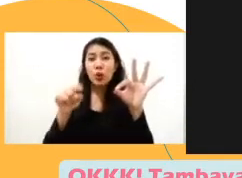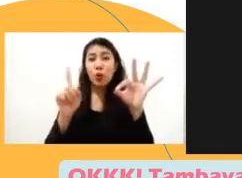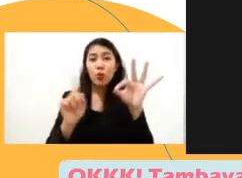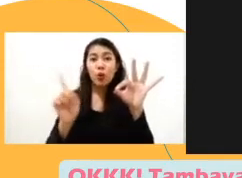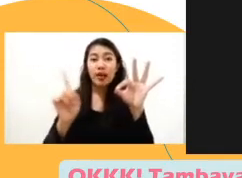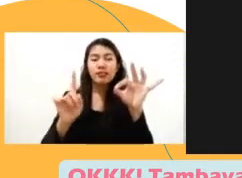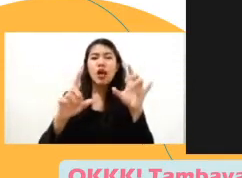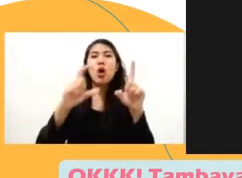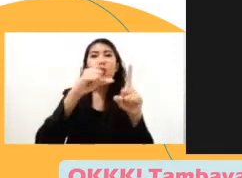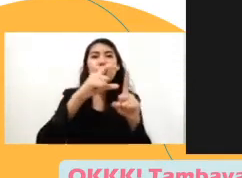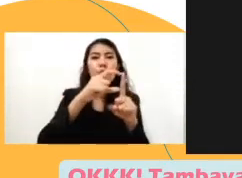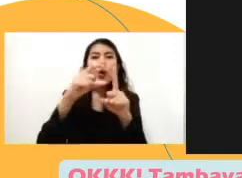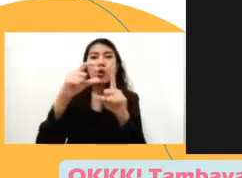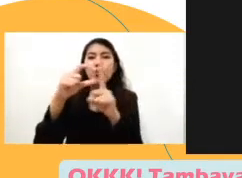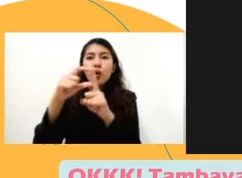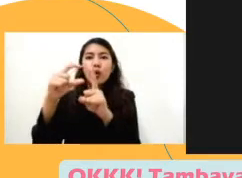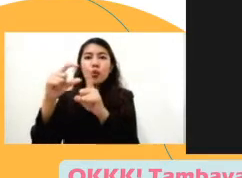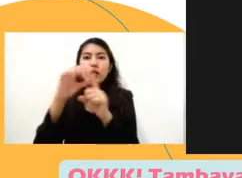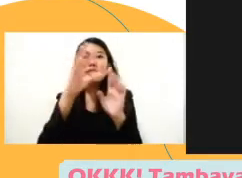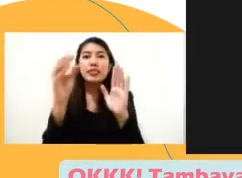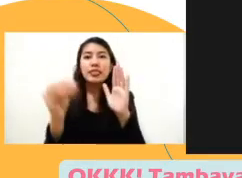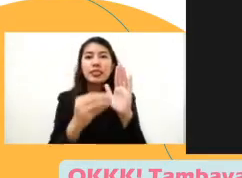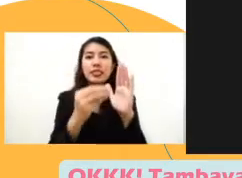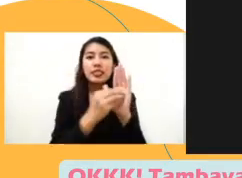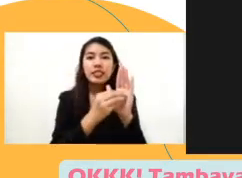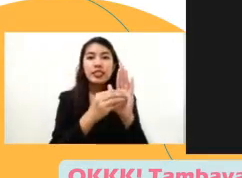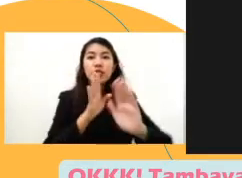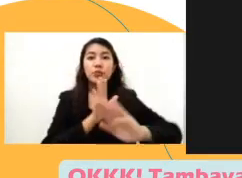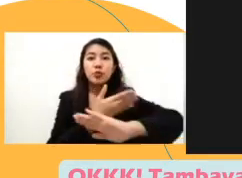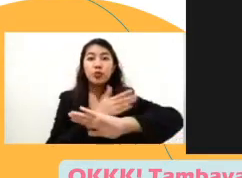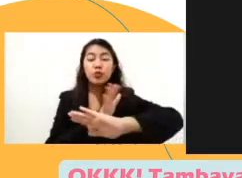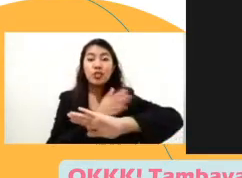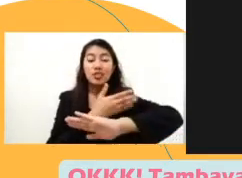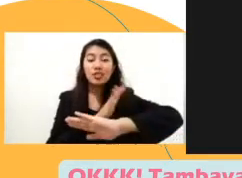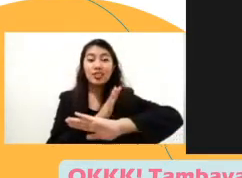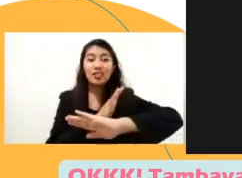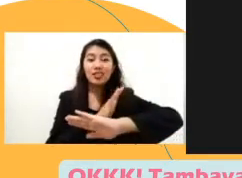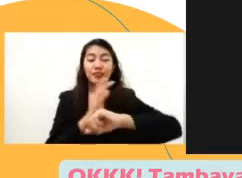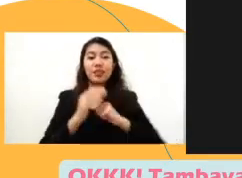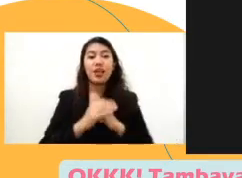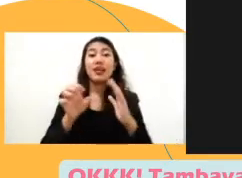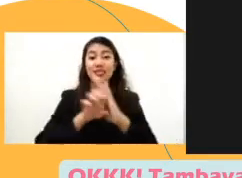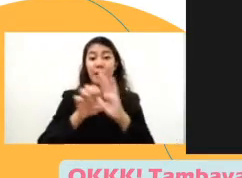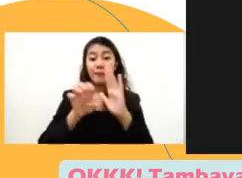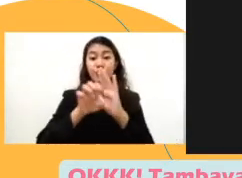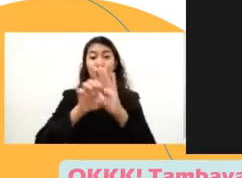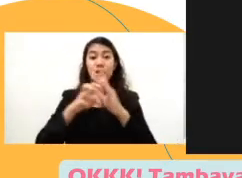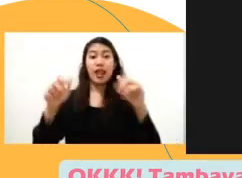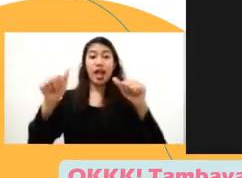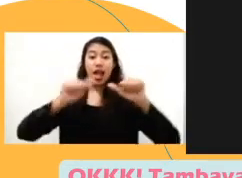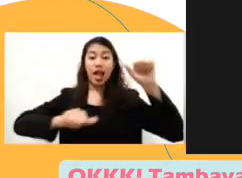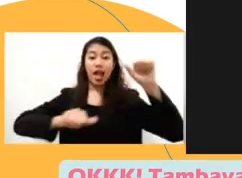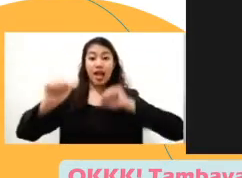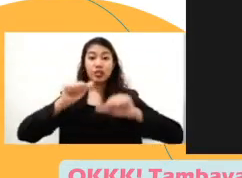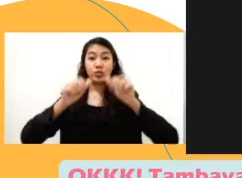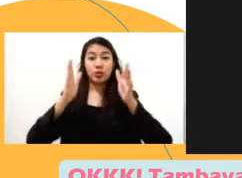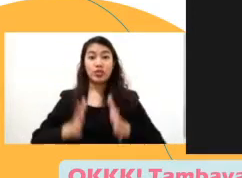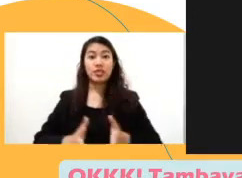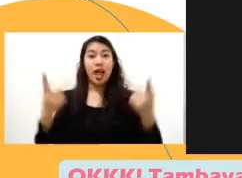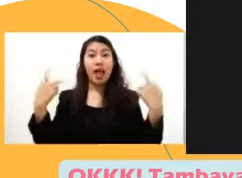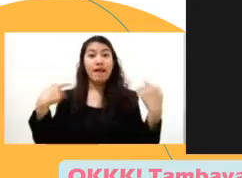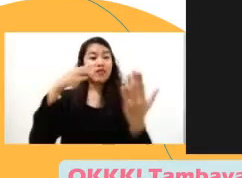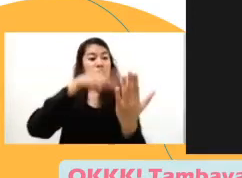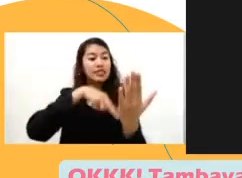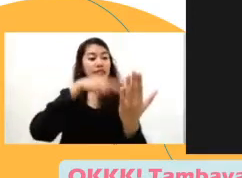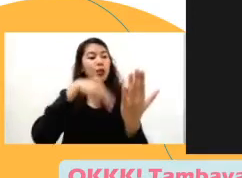salita sa kanta. Ito yung kung ang mga aktor ay merong script, ito ang script sa